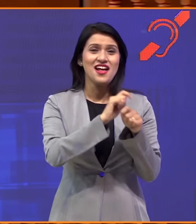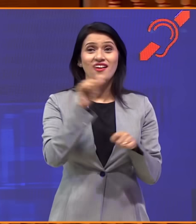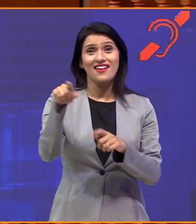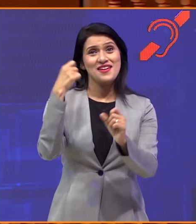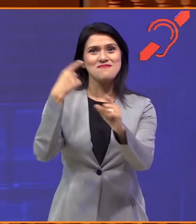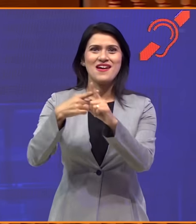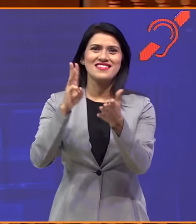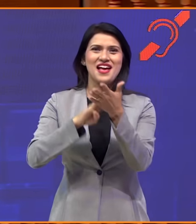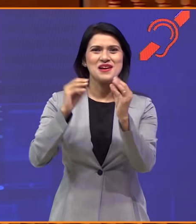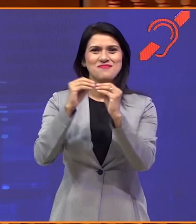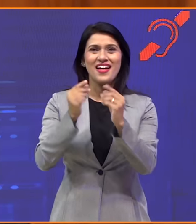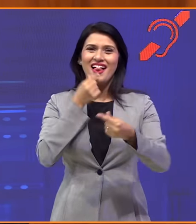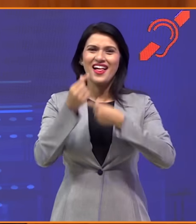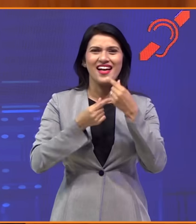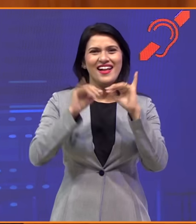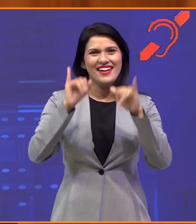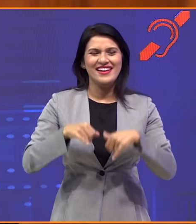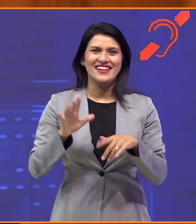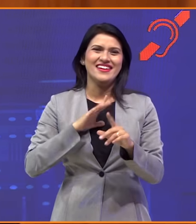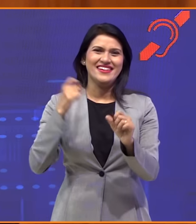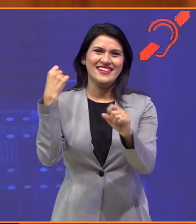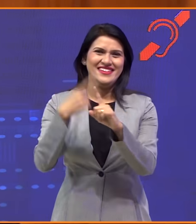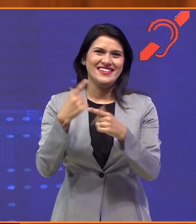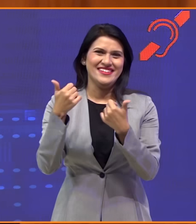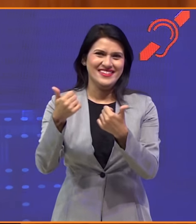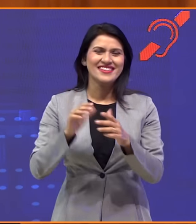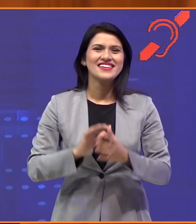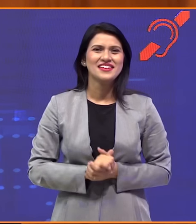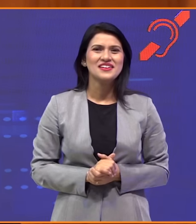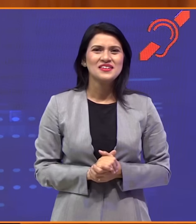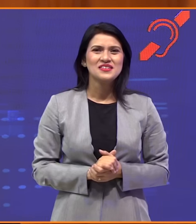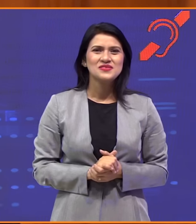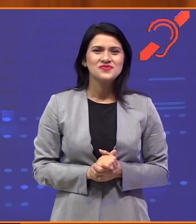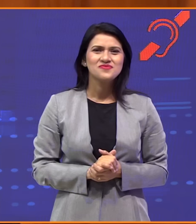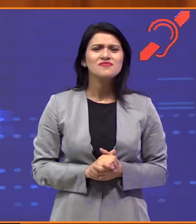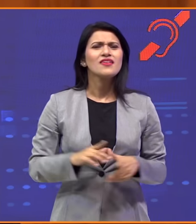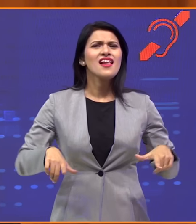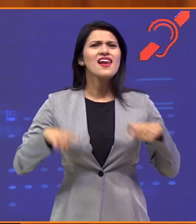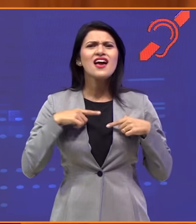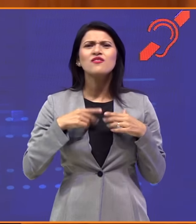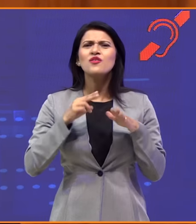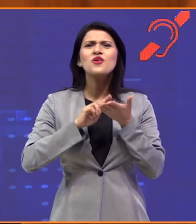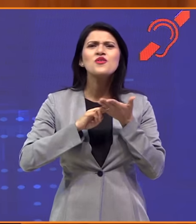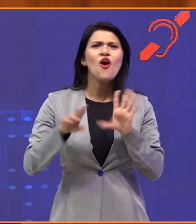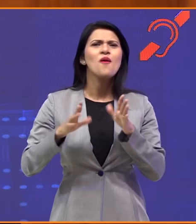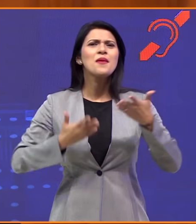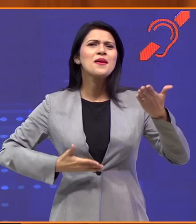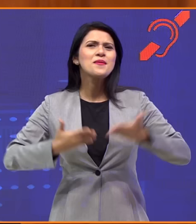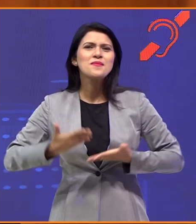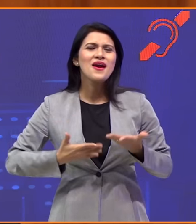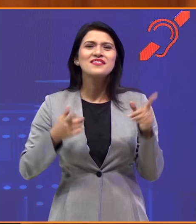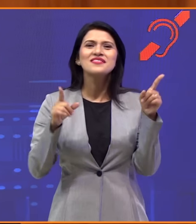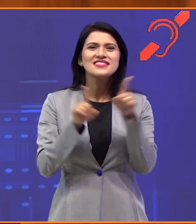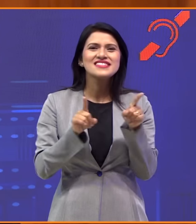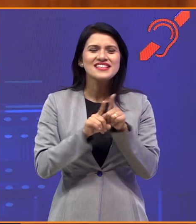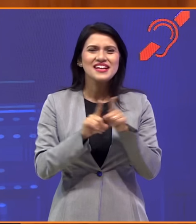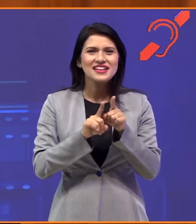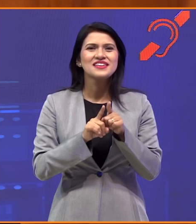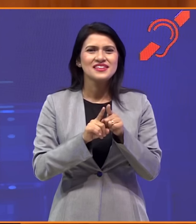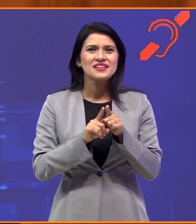रहा है ये जैसे आम जिंदगी में हम लोग बिहेव करते हैं कोशिश यह रहती